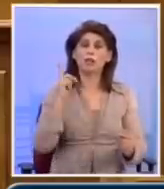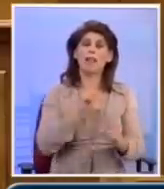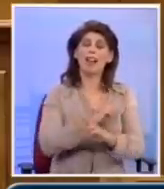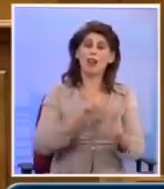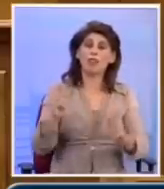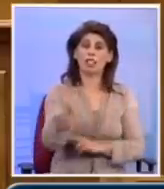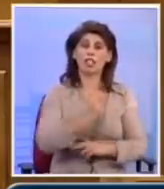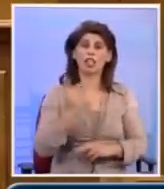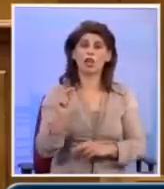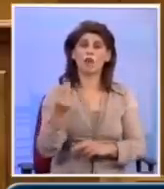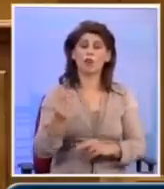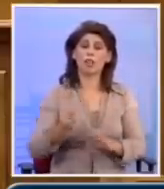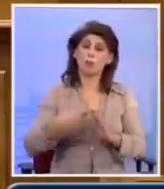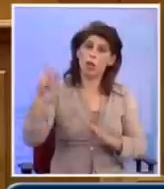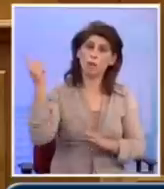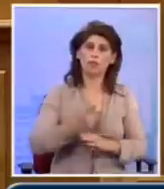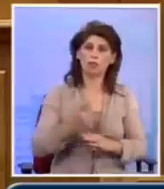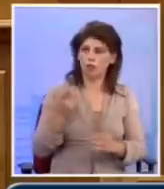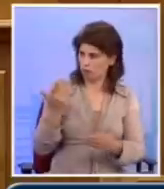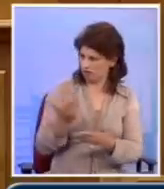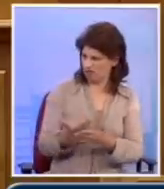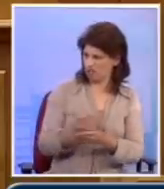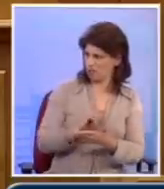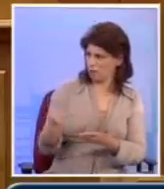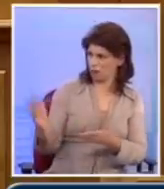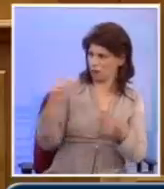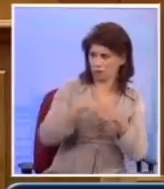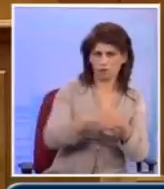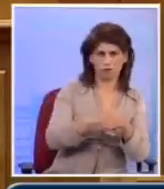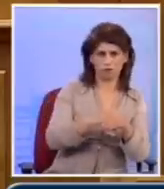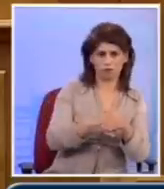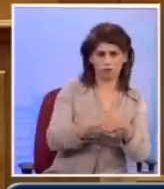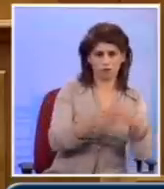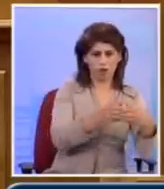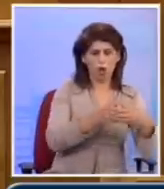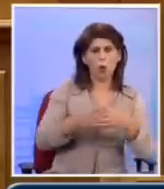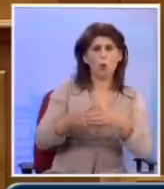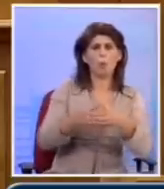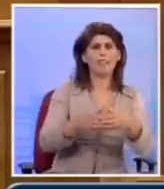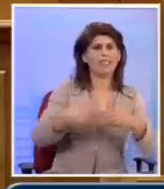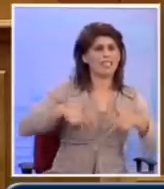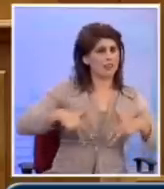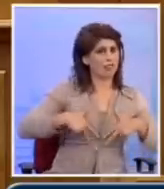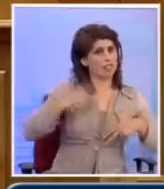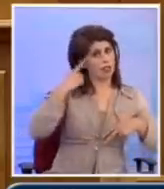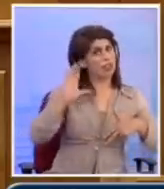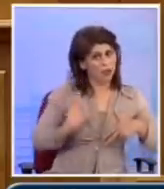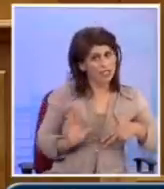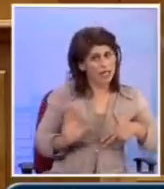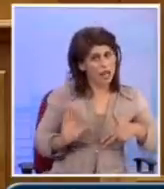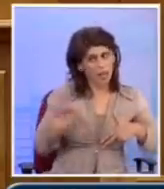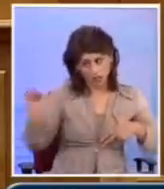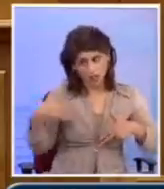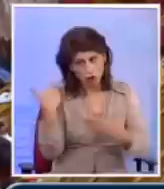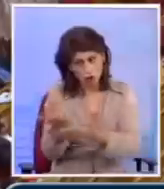καθαρή κοινοβουλευτική πλειοψηφία. Σας ζήτησε ποτέ κανείς να μπείτε σε οικουμενική κυβέρνηση, κύριε Σαμαρά, αυτές τις μέρες και δεν το ήξερα? Σας